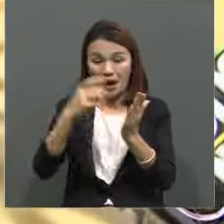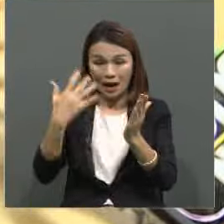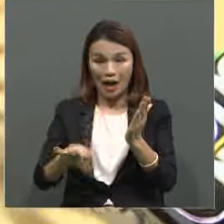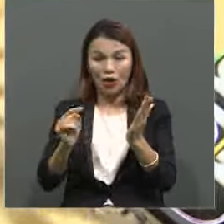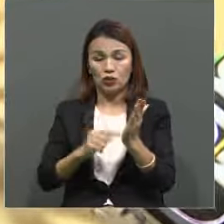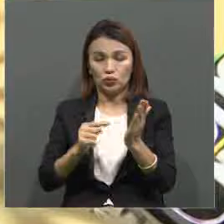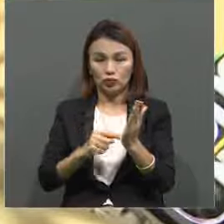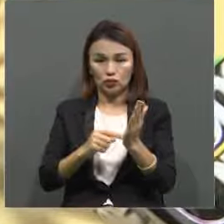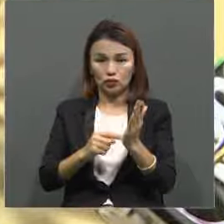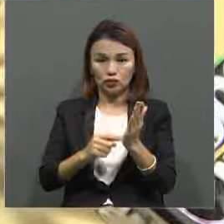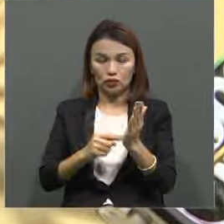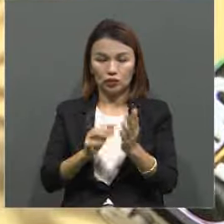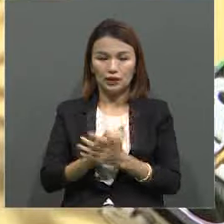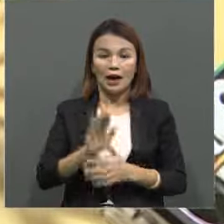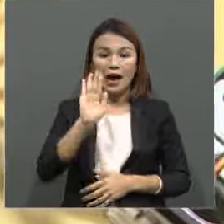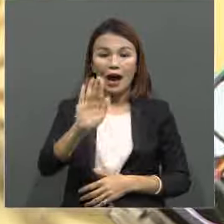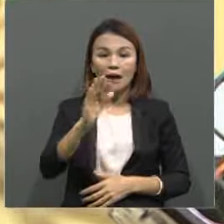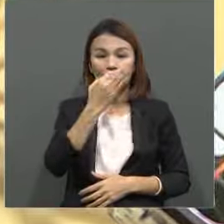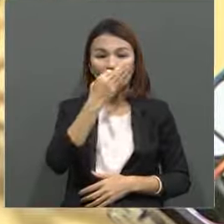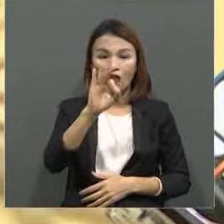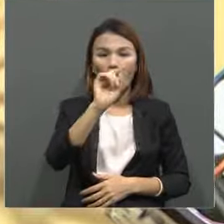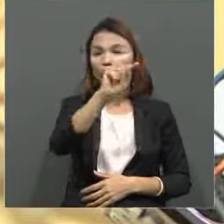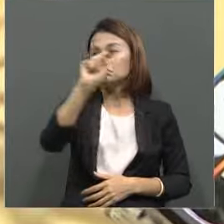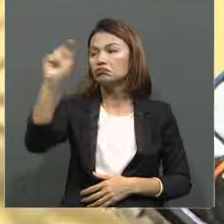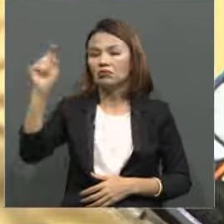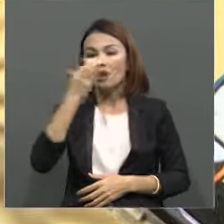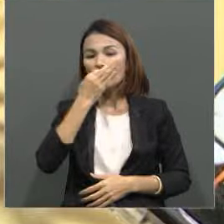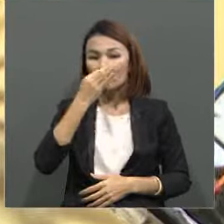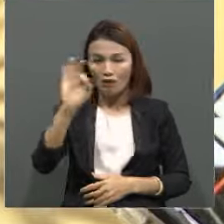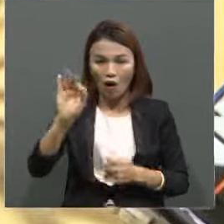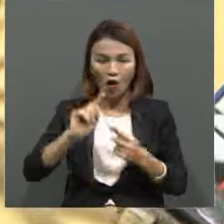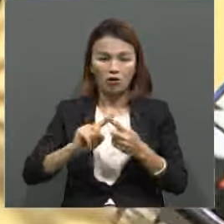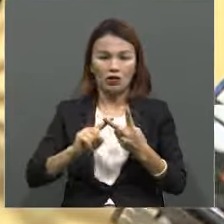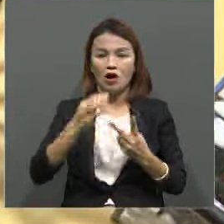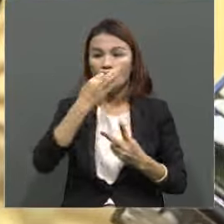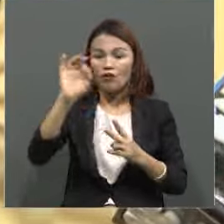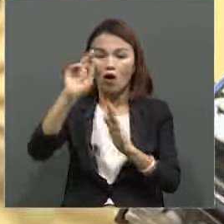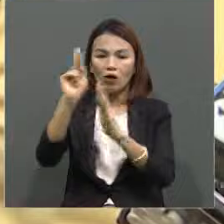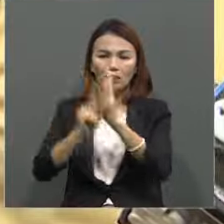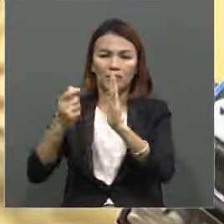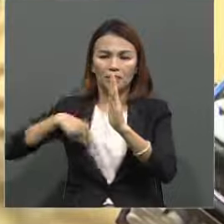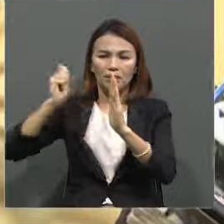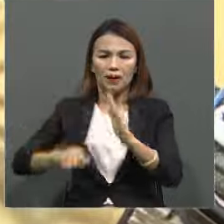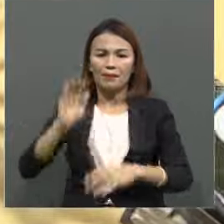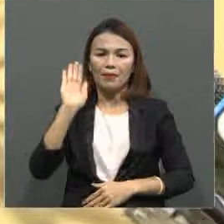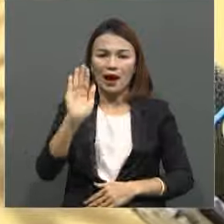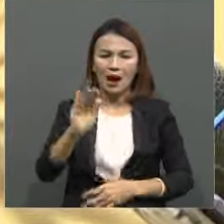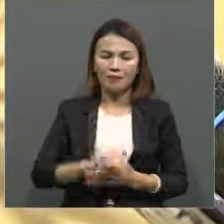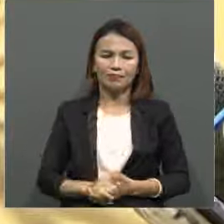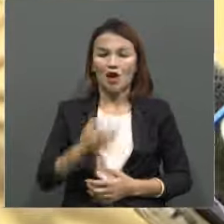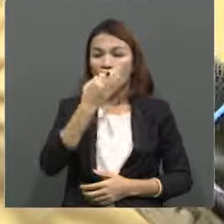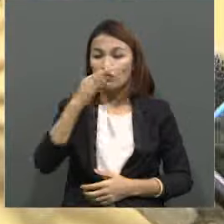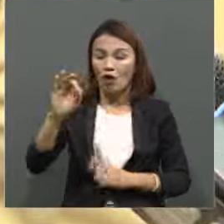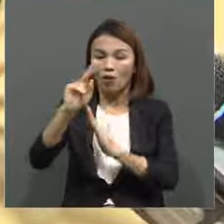ล้วห้ามร้องเรียนที่ใดๆทั้งสิ้นห้ามฟ้องศาลห้ามฟ้องศาลปกครองห้